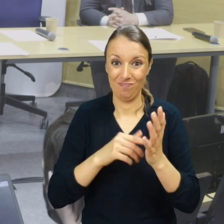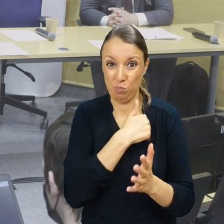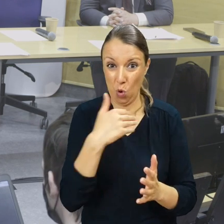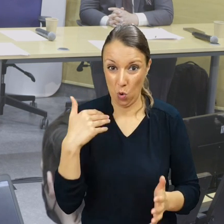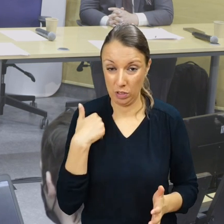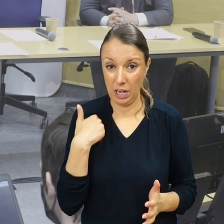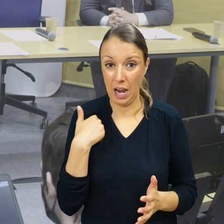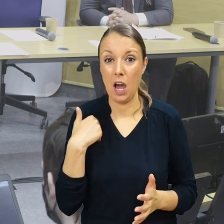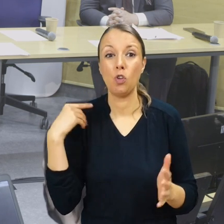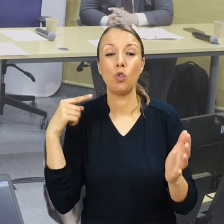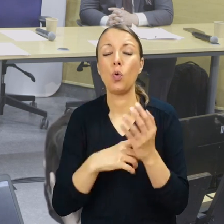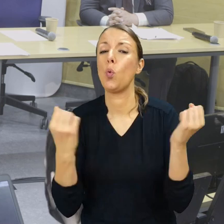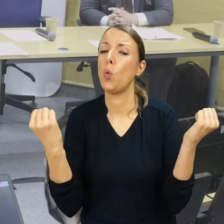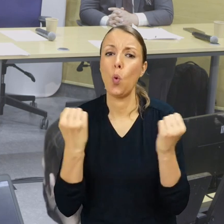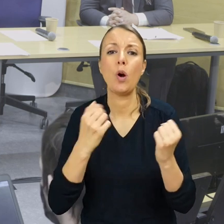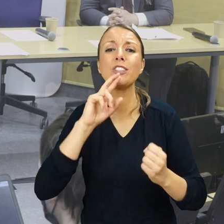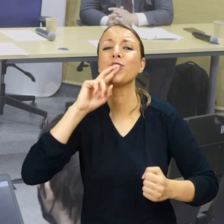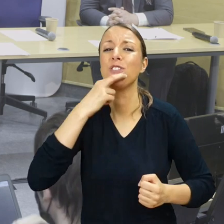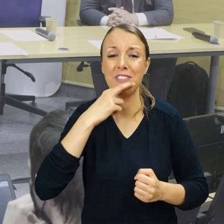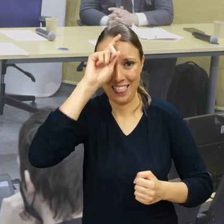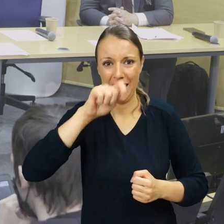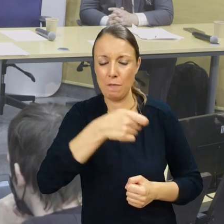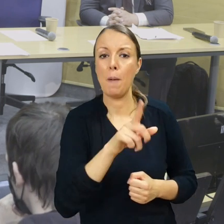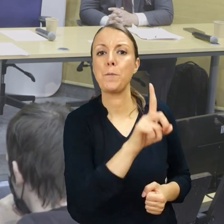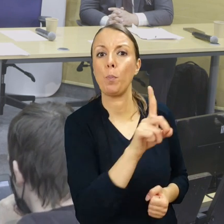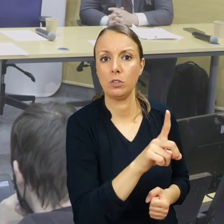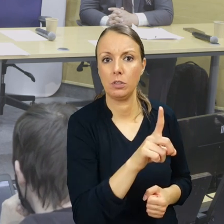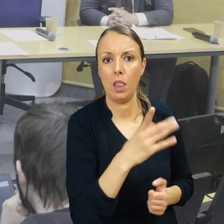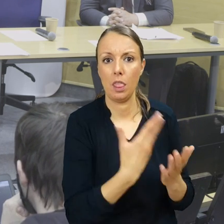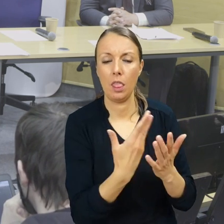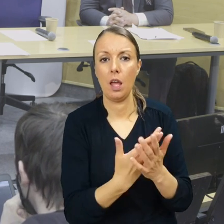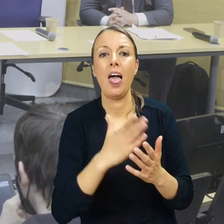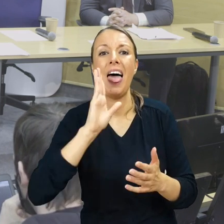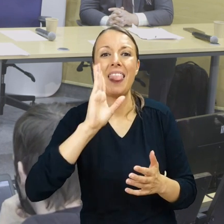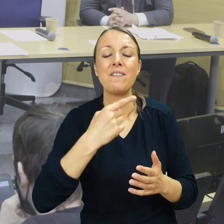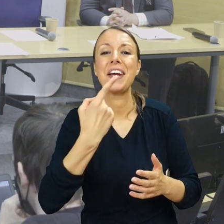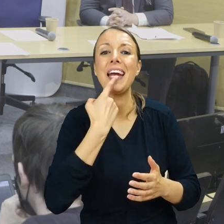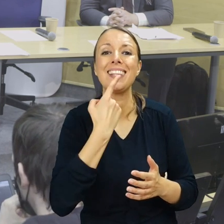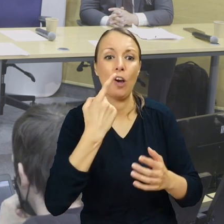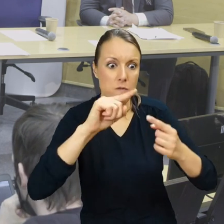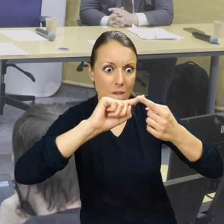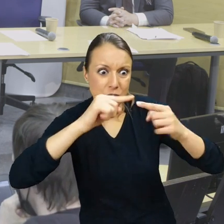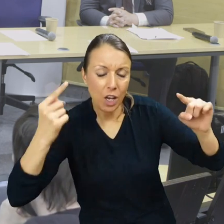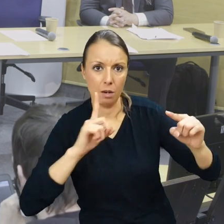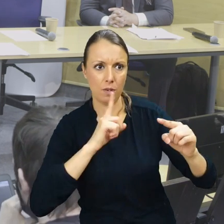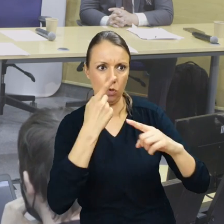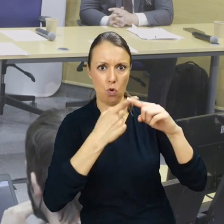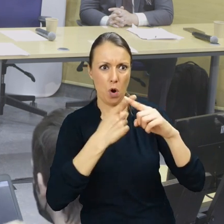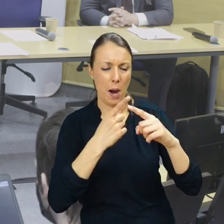jej publiczną. Bo nawet z semantycznego punktu widzenia jest to ogłupiające dla statystycznego Polaka.